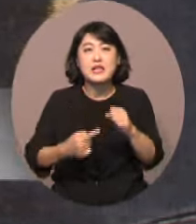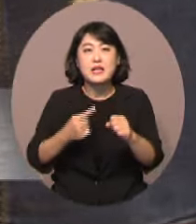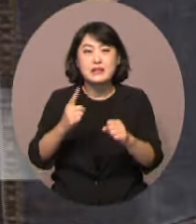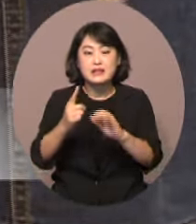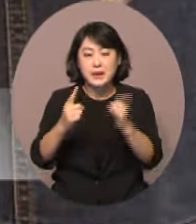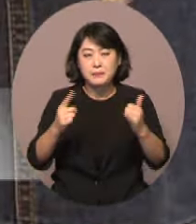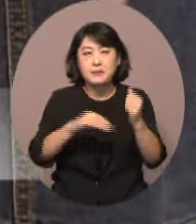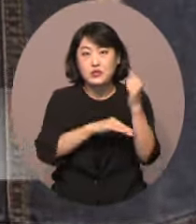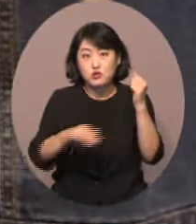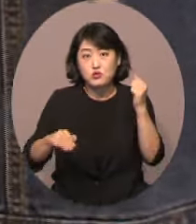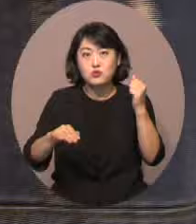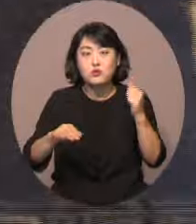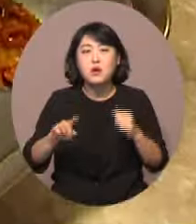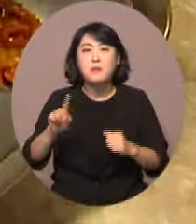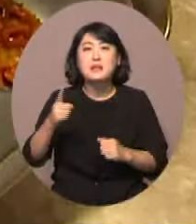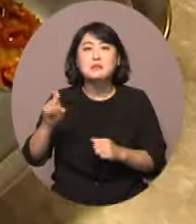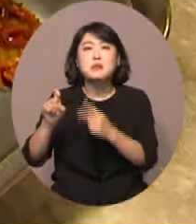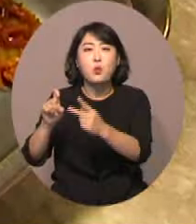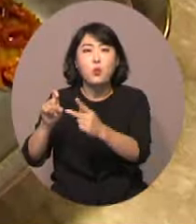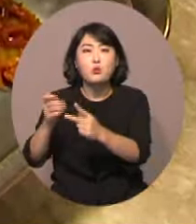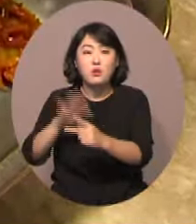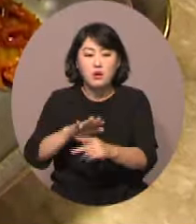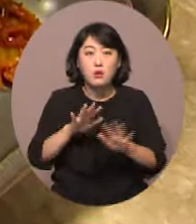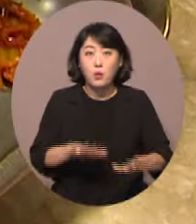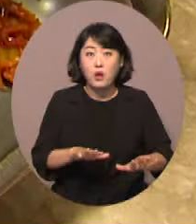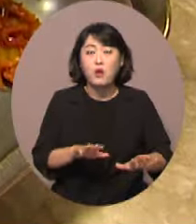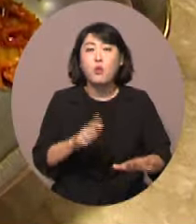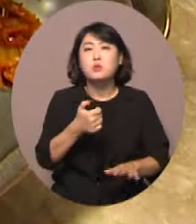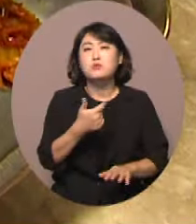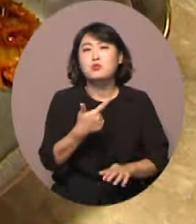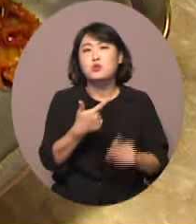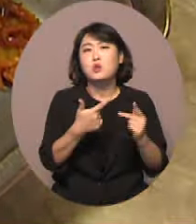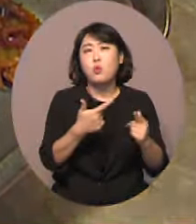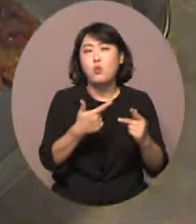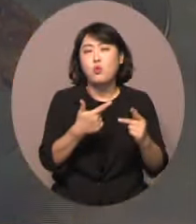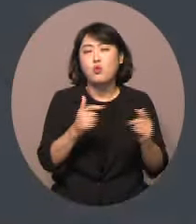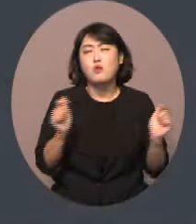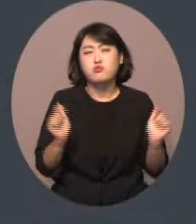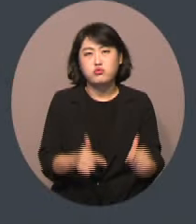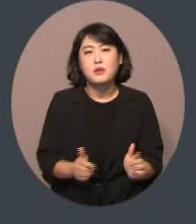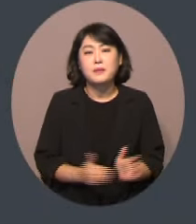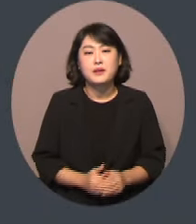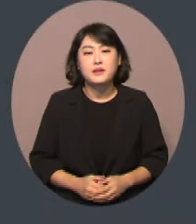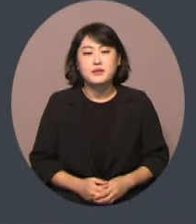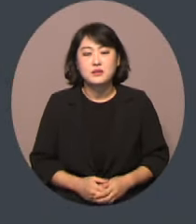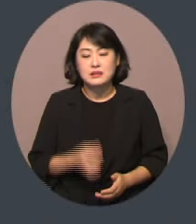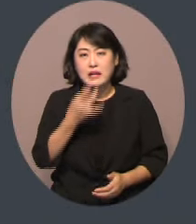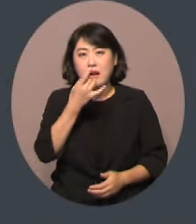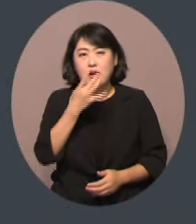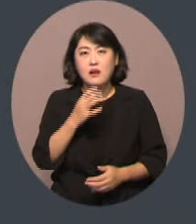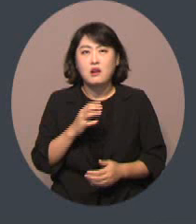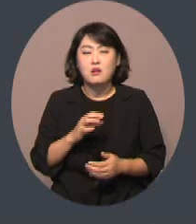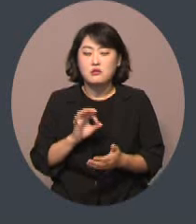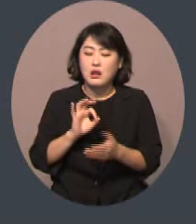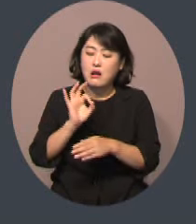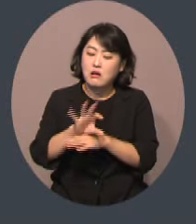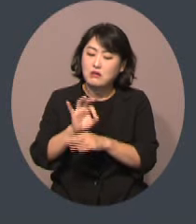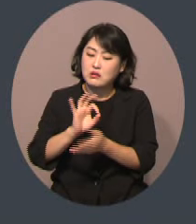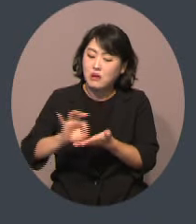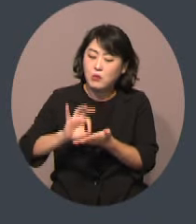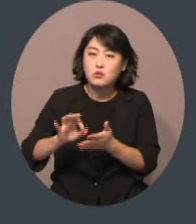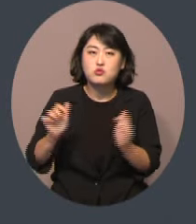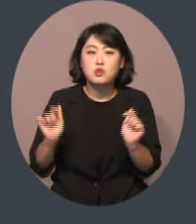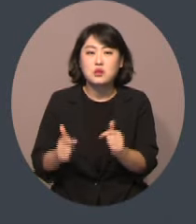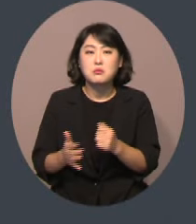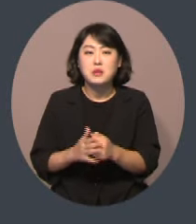절반에 불과한 56kg까지 줄었습니다. 이 같은 소비량 감소 등으로 지난해 수확기